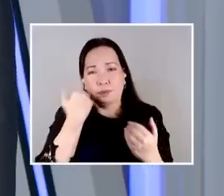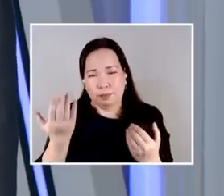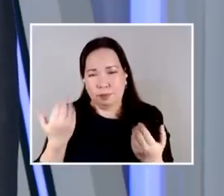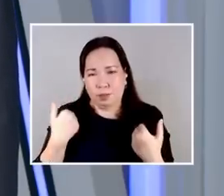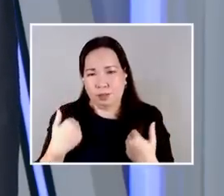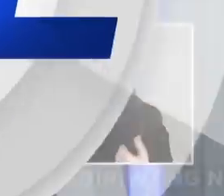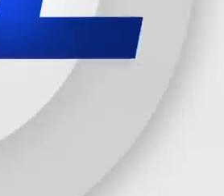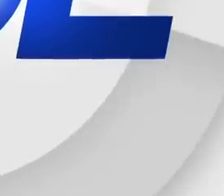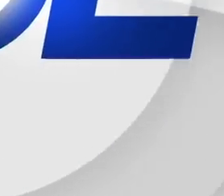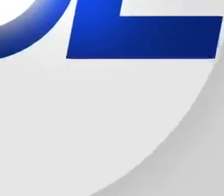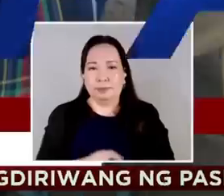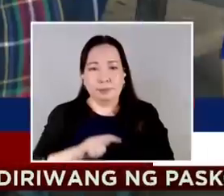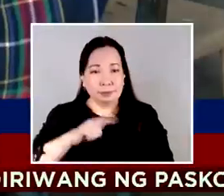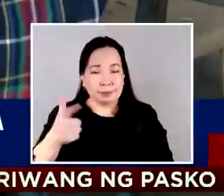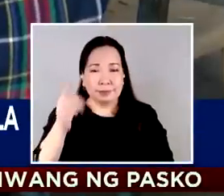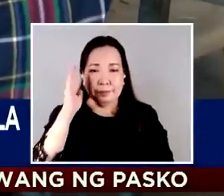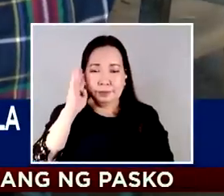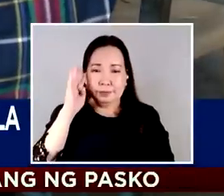Dama.